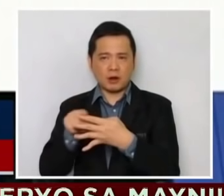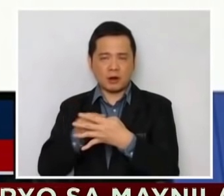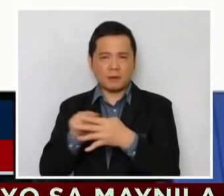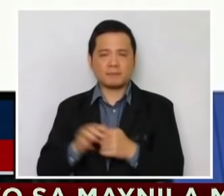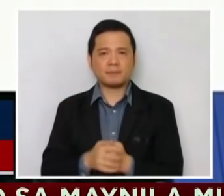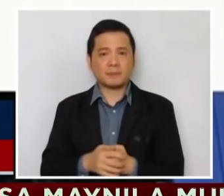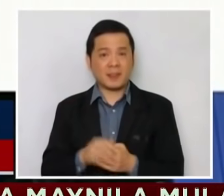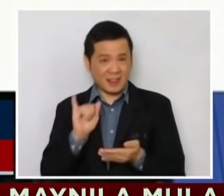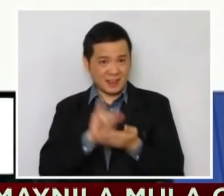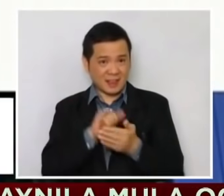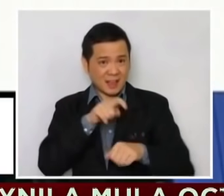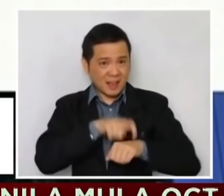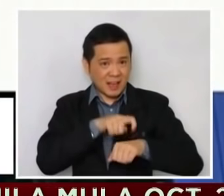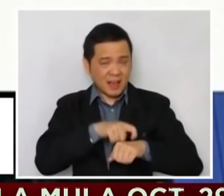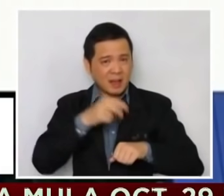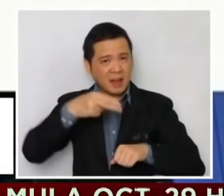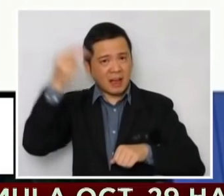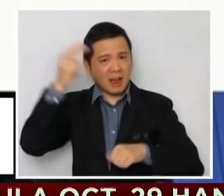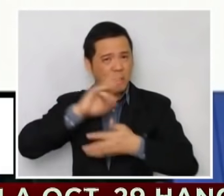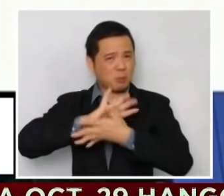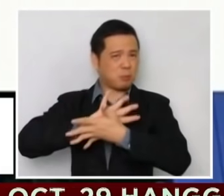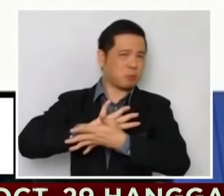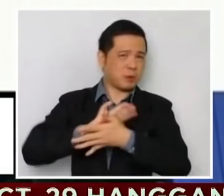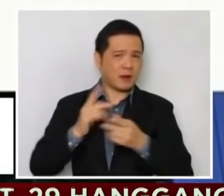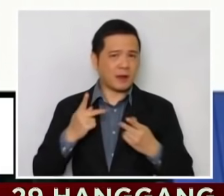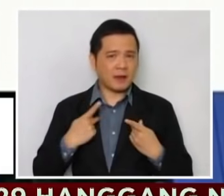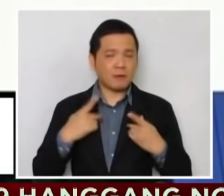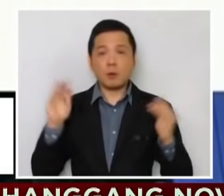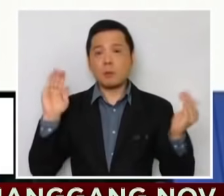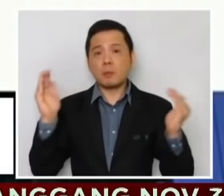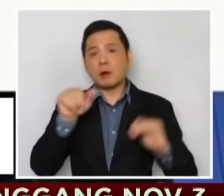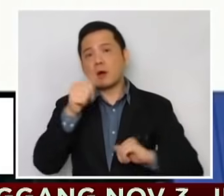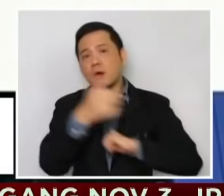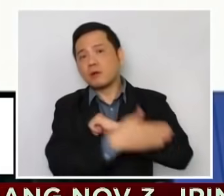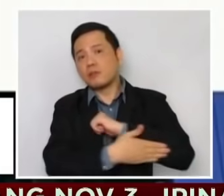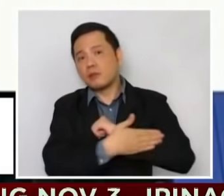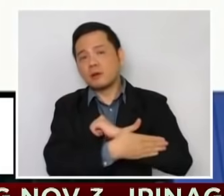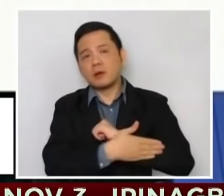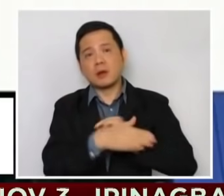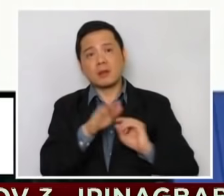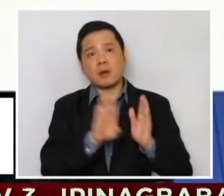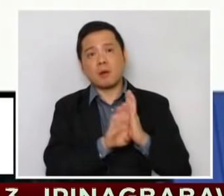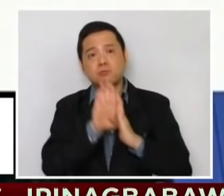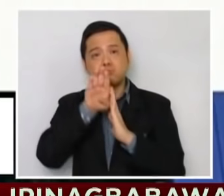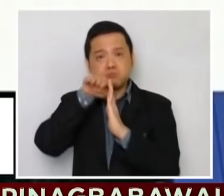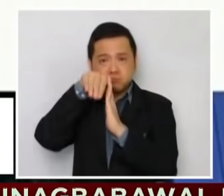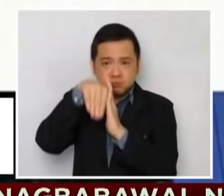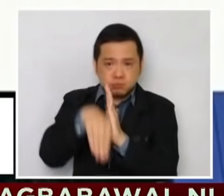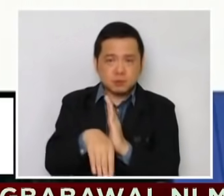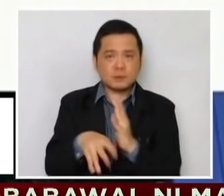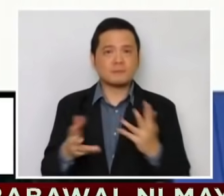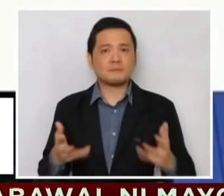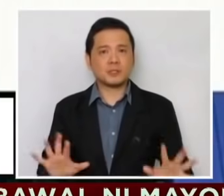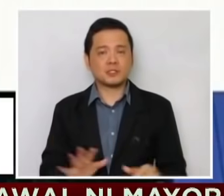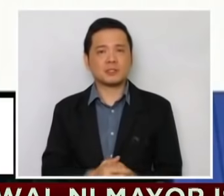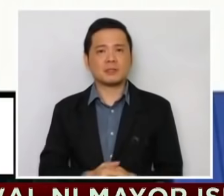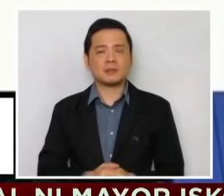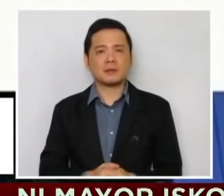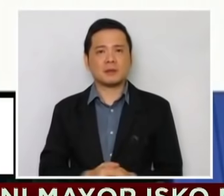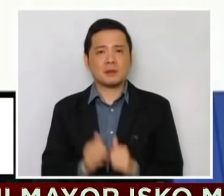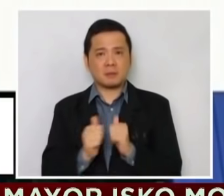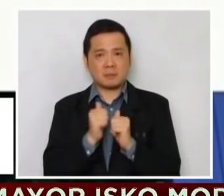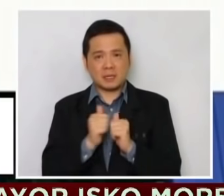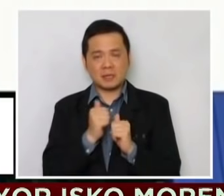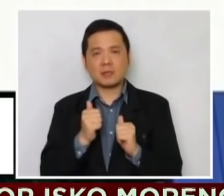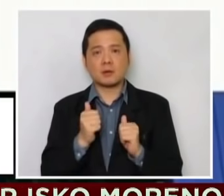kaso sa ating bansa kumpara doon sa ibang bansa na nakalipas na po yung peak of cases nila. Kaya po nandun po talaga sa